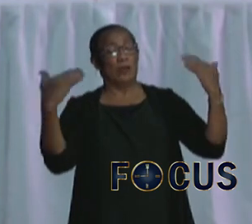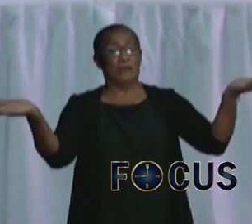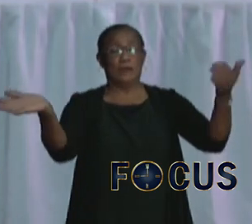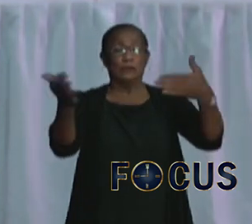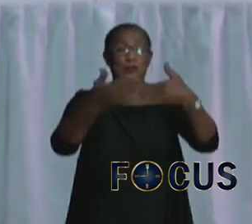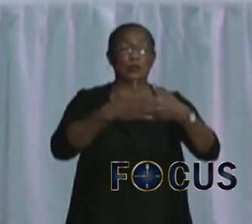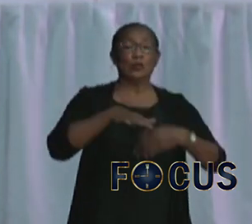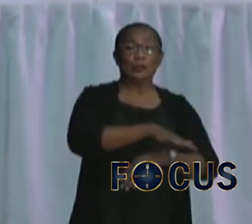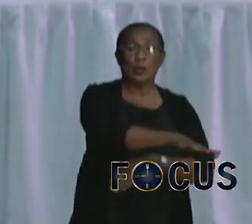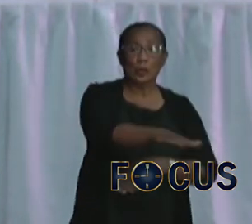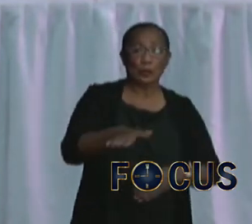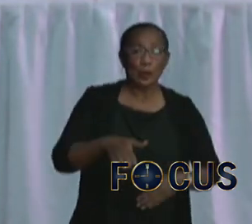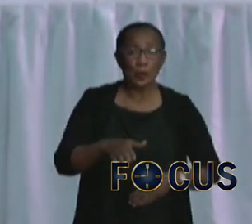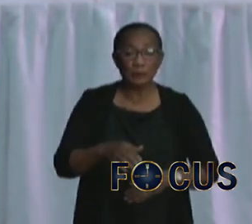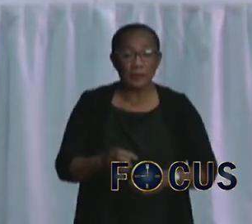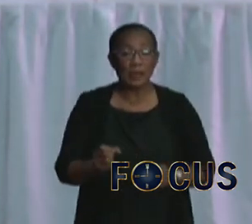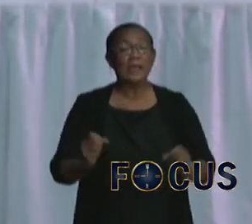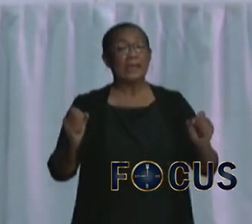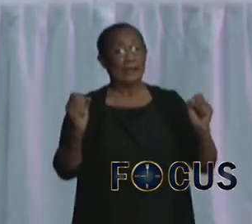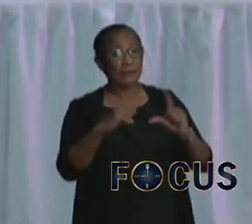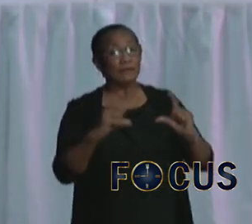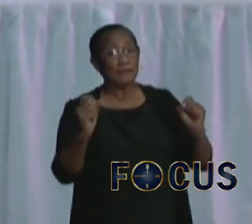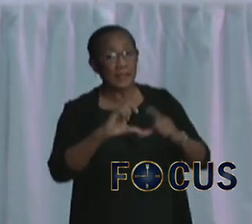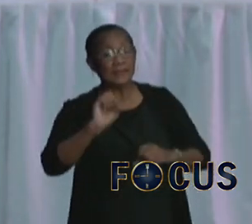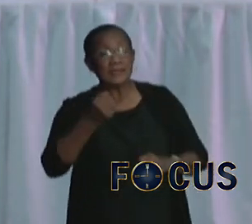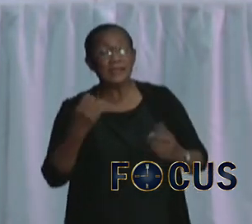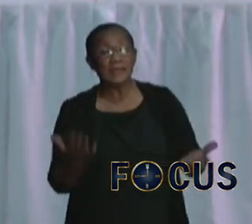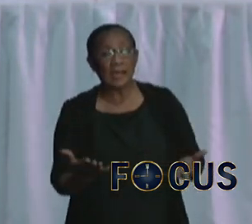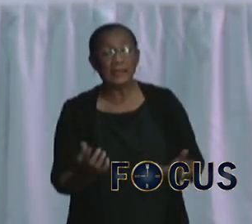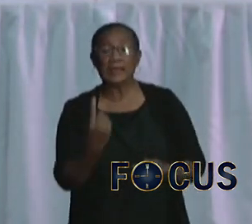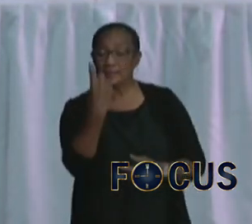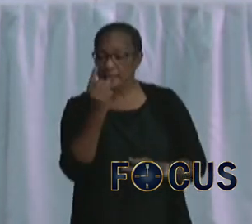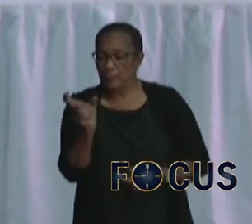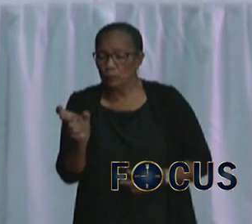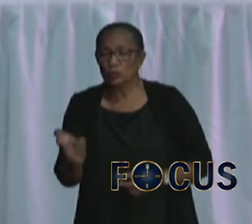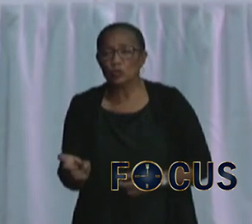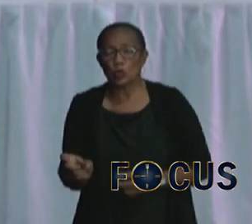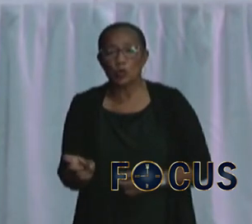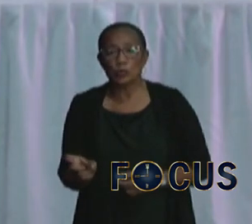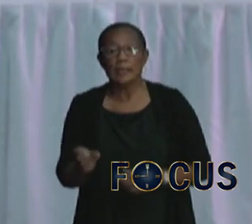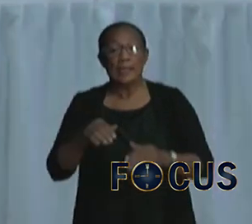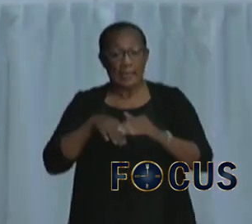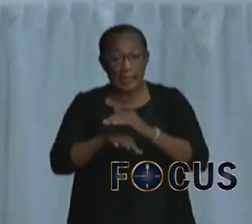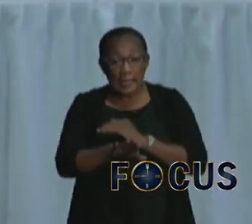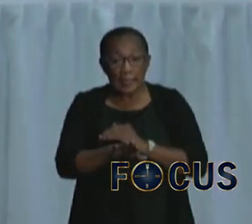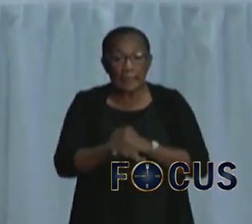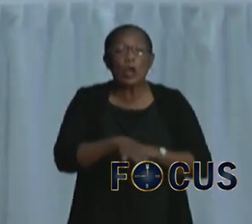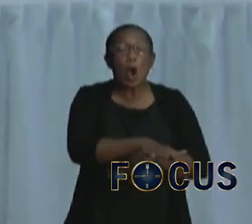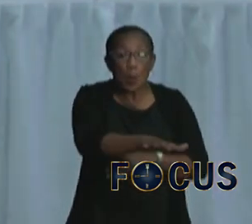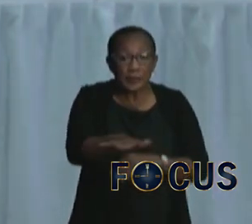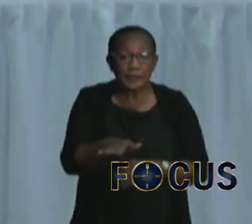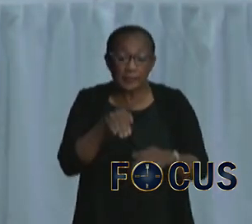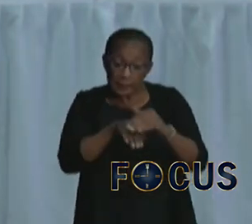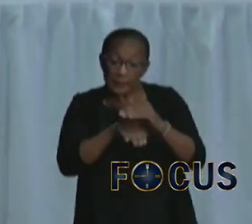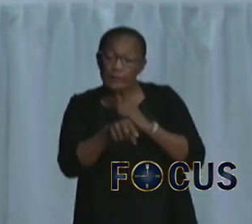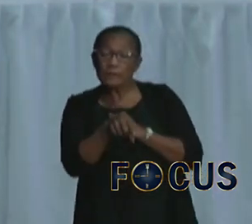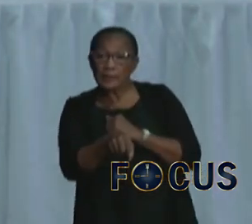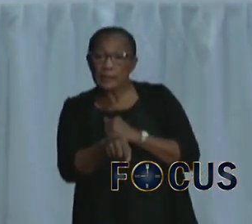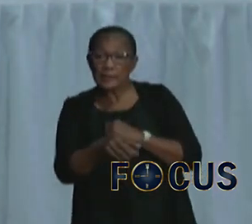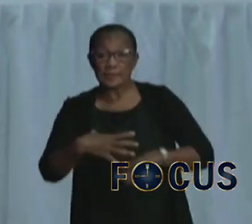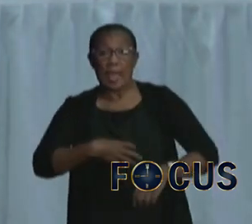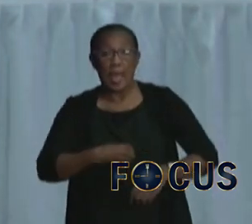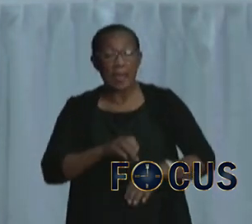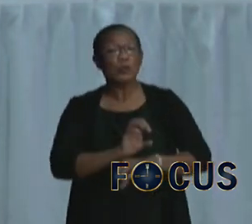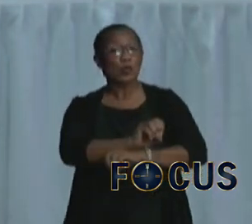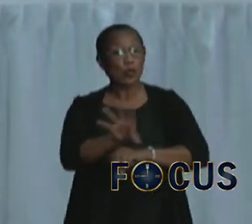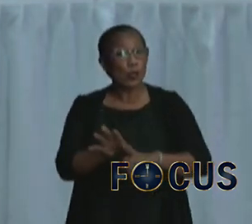een grotere kans hebt op infectie, met name als er één persoon in die omgeving zit die COVID